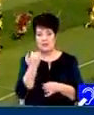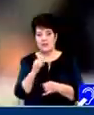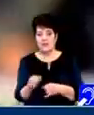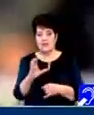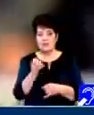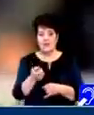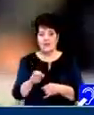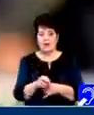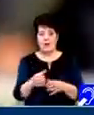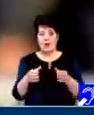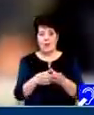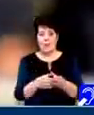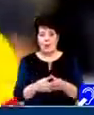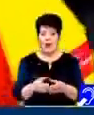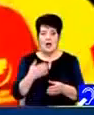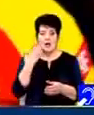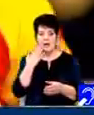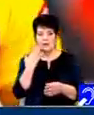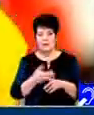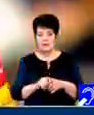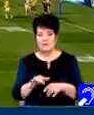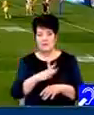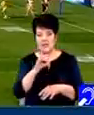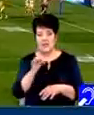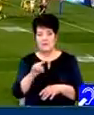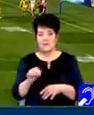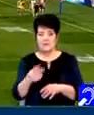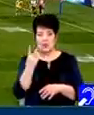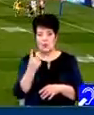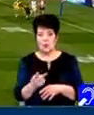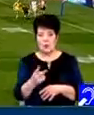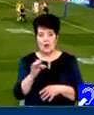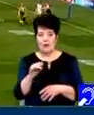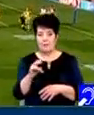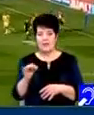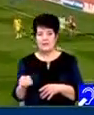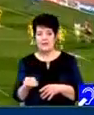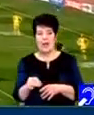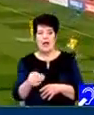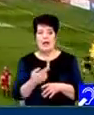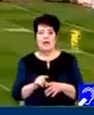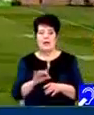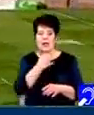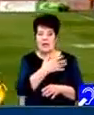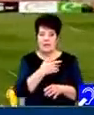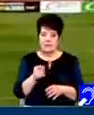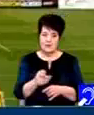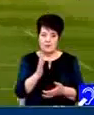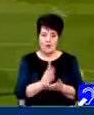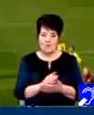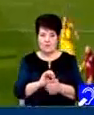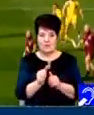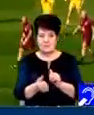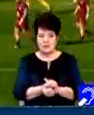trimite România la Cupa Mondială. Stejarii au avut o primă repriză bună la Tbilisi, cu două lovituri de pedeapsă reușite de Vlaicu, în timp ce gruzinii au avut și un eseu